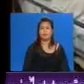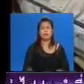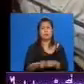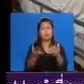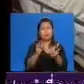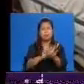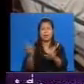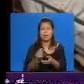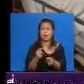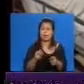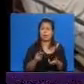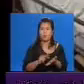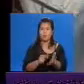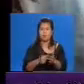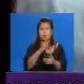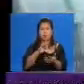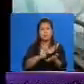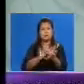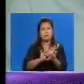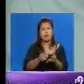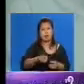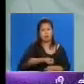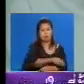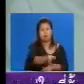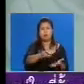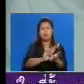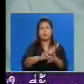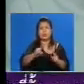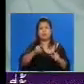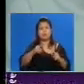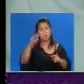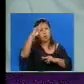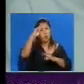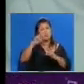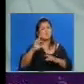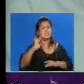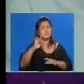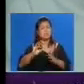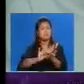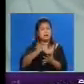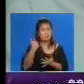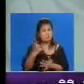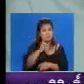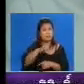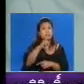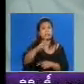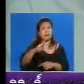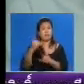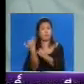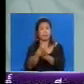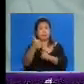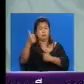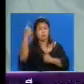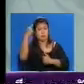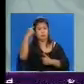วขึ้นแตหลายคนกลวมเหกัวาถาเราให้ยาหวานเกินไปมันจะกลายเป็วจะทำใหเชอโรคดอยาหือเปล่าตอนนี้ต่ประเทศมีดือยาแล้ว